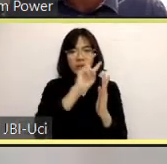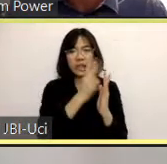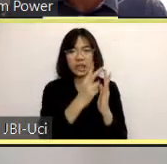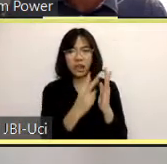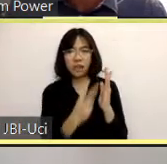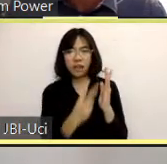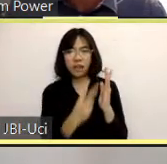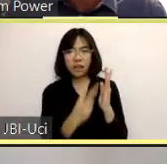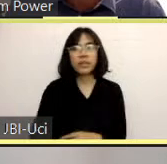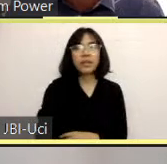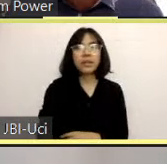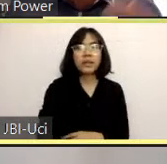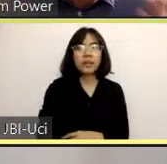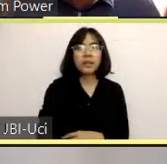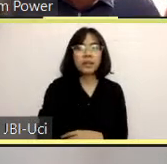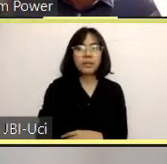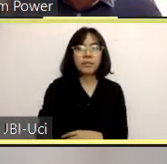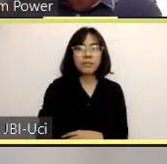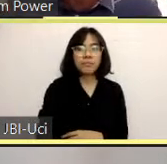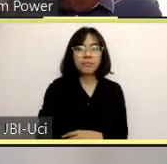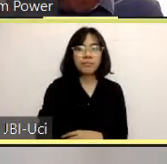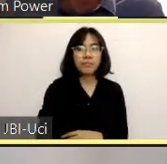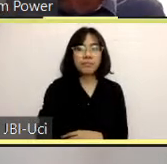lembaga tersebut. Ini saya kira